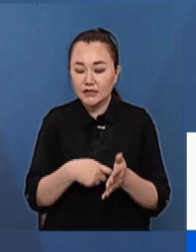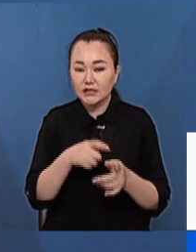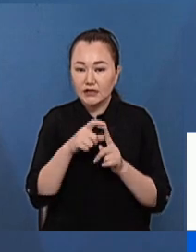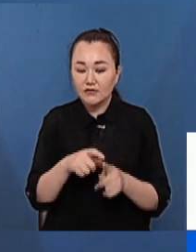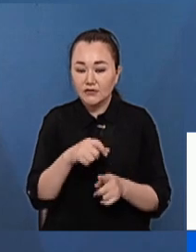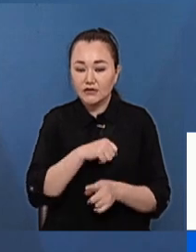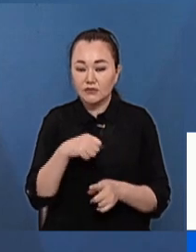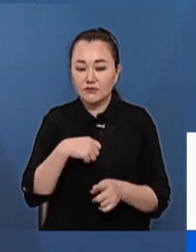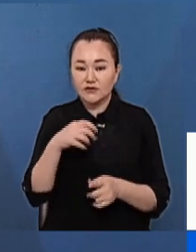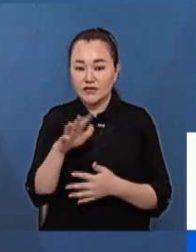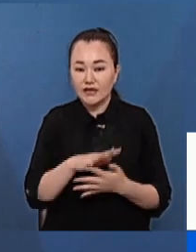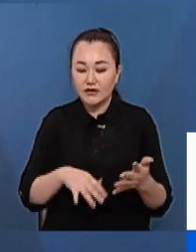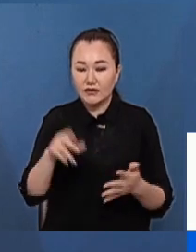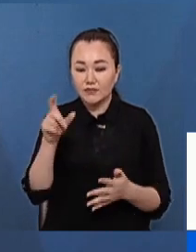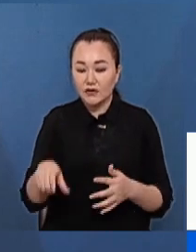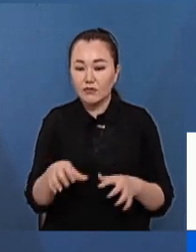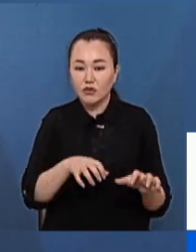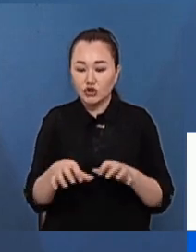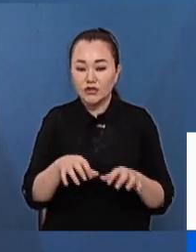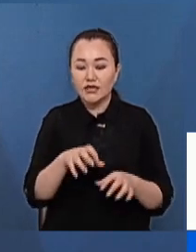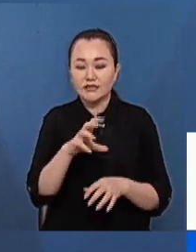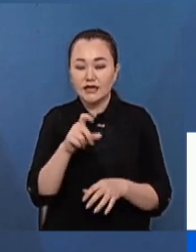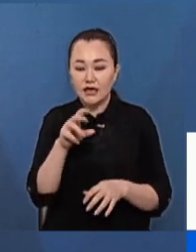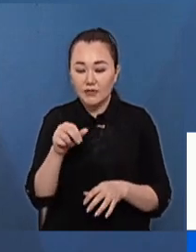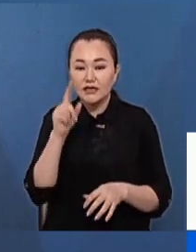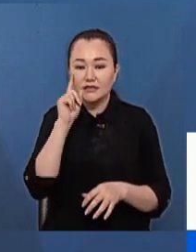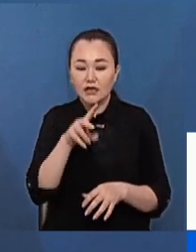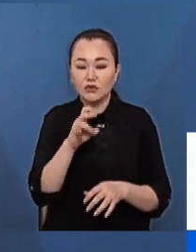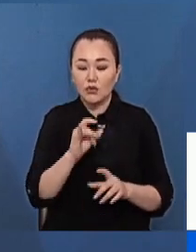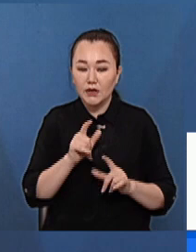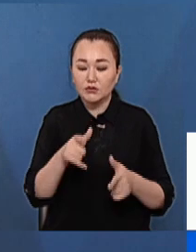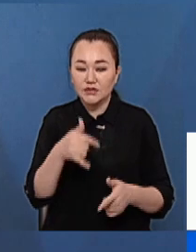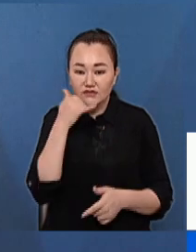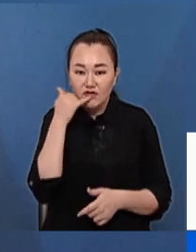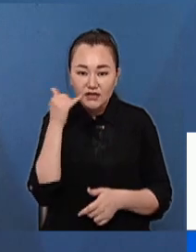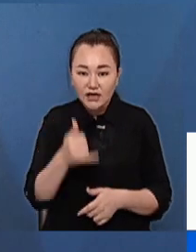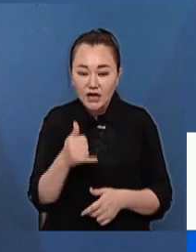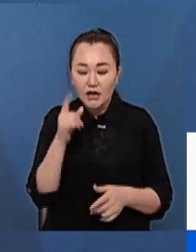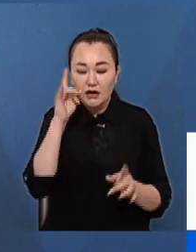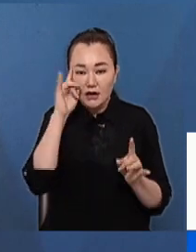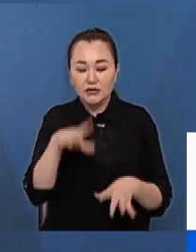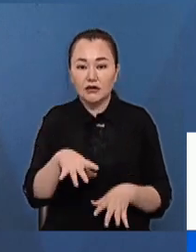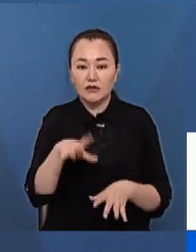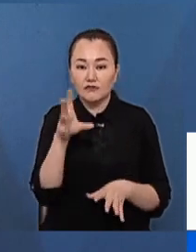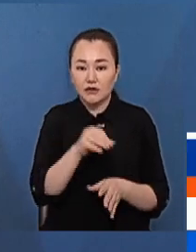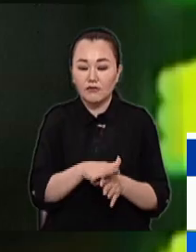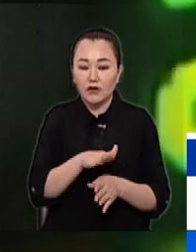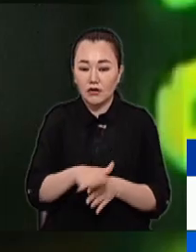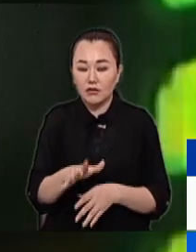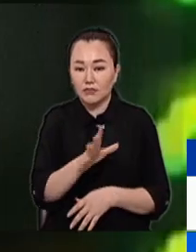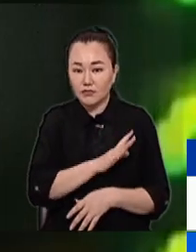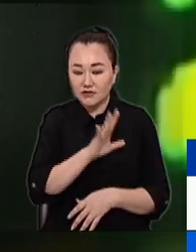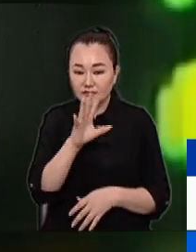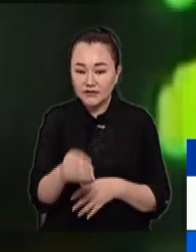же самого заявителя, о мошеннических схемах он знал. Однако при поступлении звонка растерялся и выполнил все инструкции.